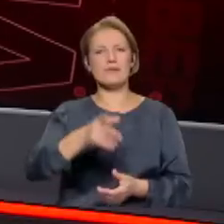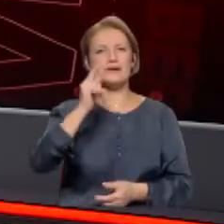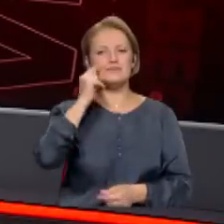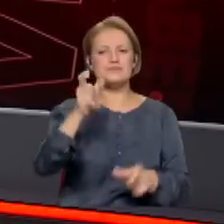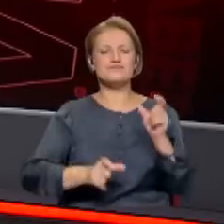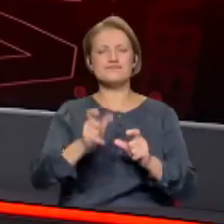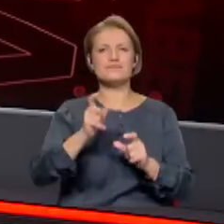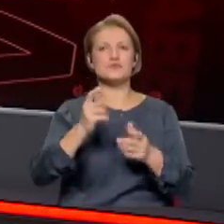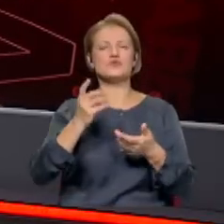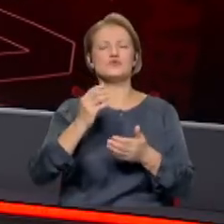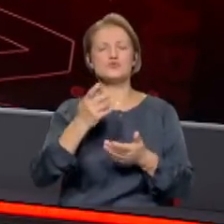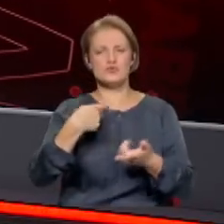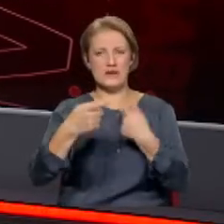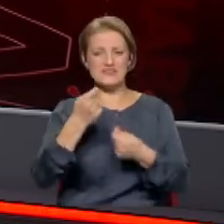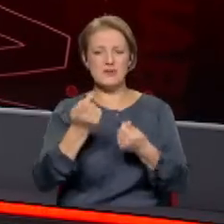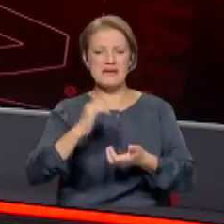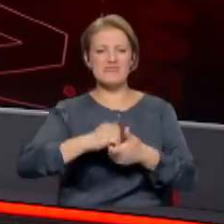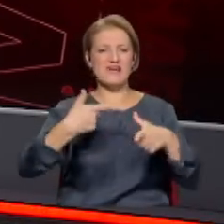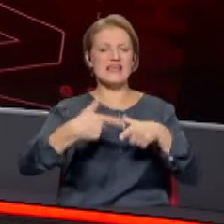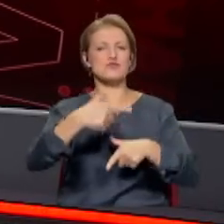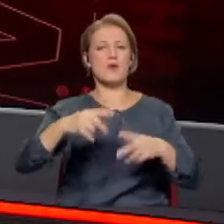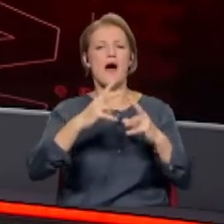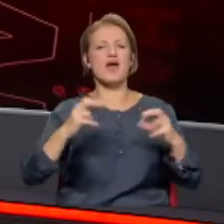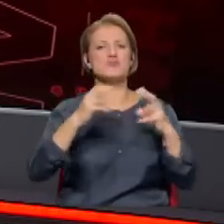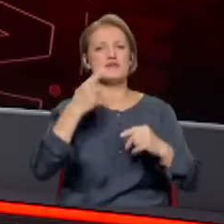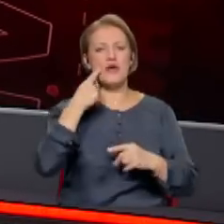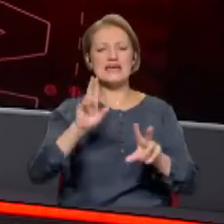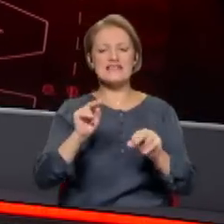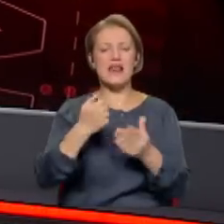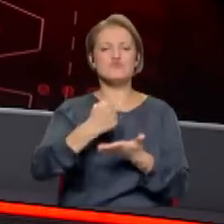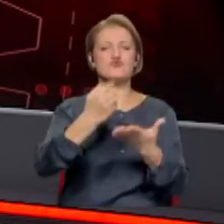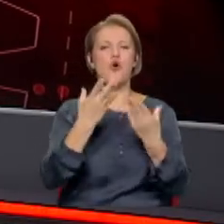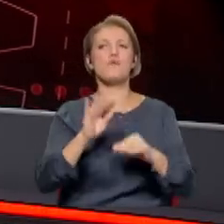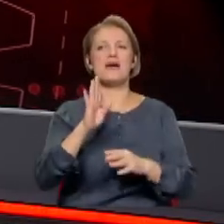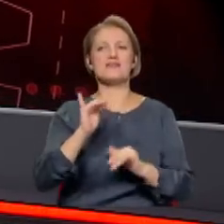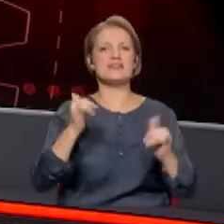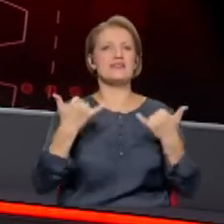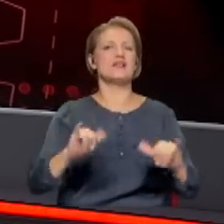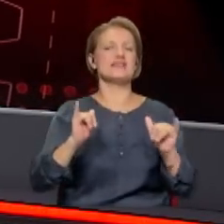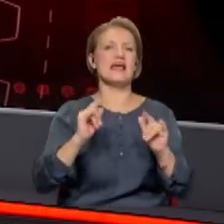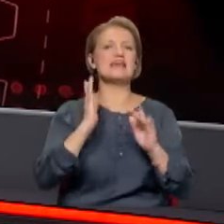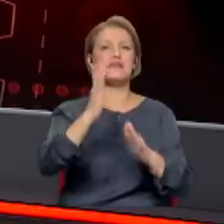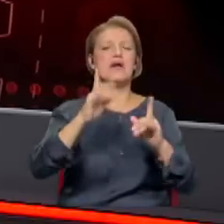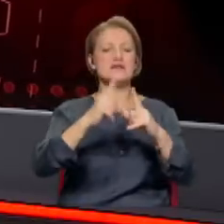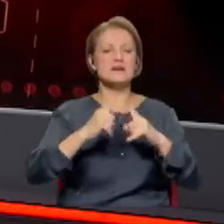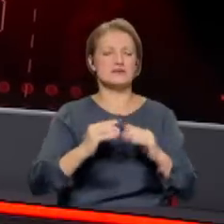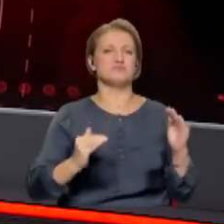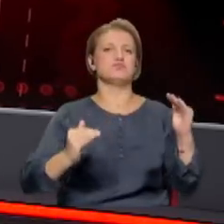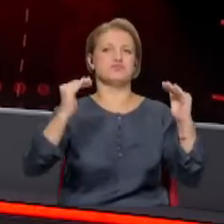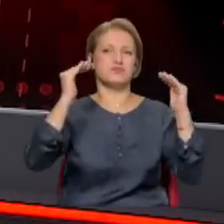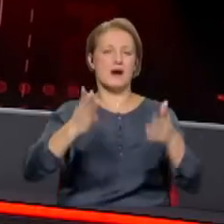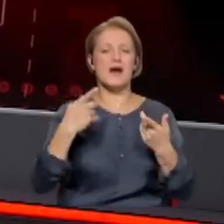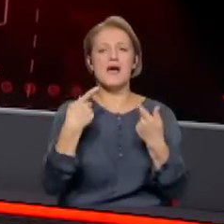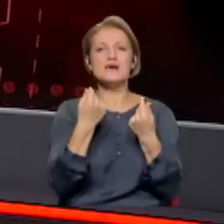Tüketici Birliği Federasyonu'nun araştırmasına göre yeterli bütçesi olmadığı için tatile gidemeyenlerin sayısı arttı. Maddi olanaklar